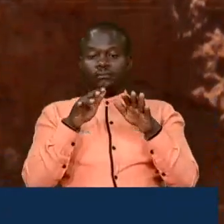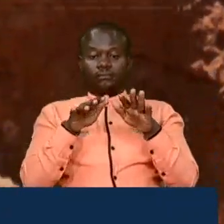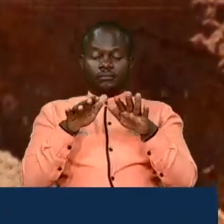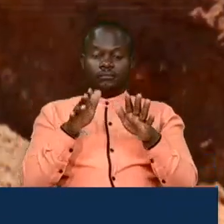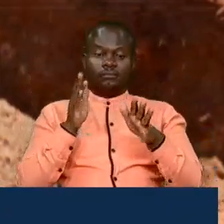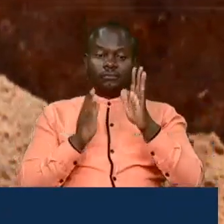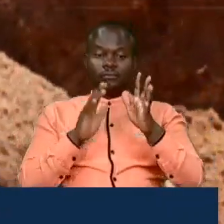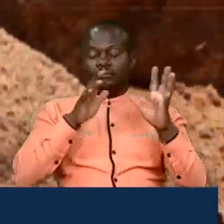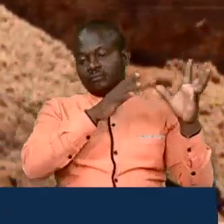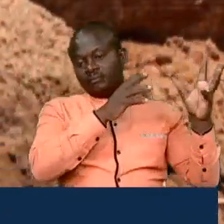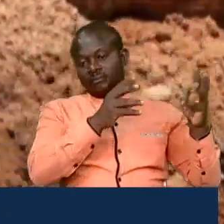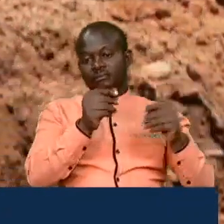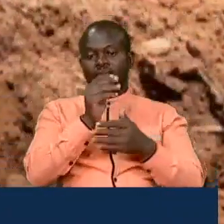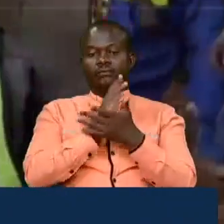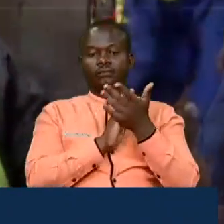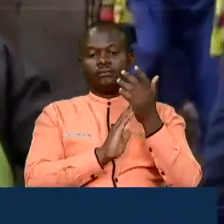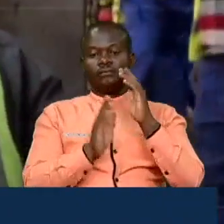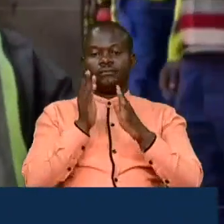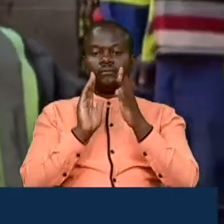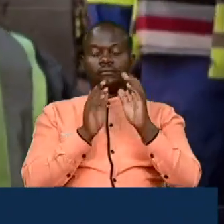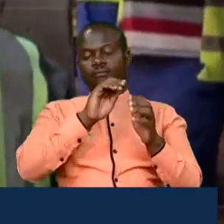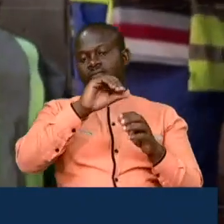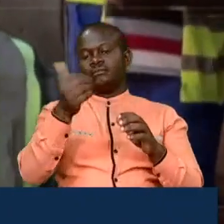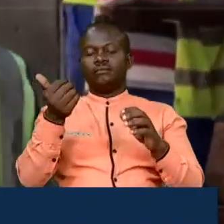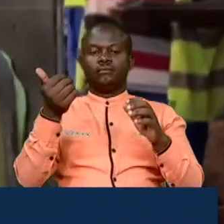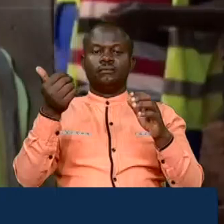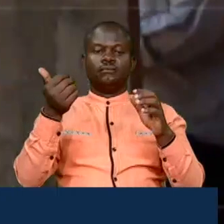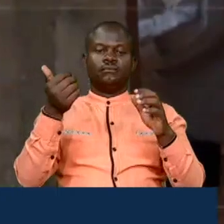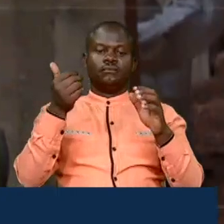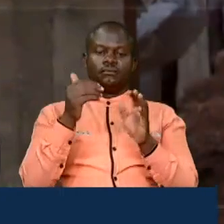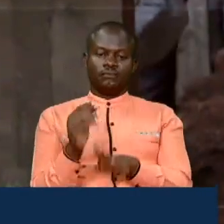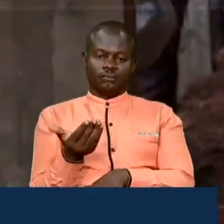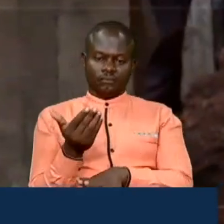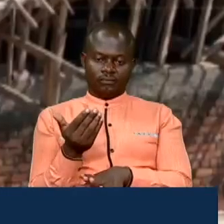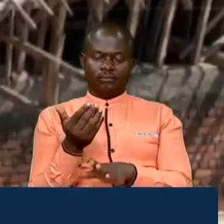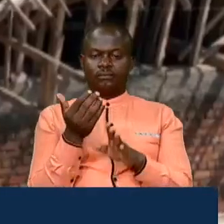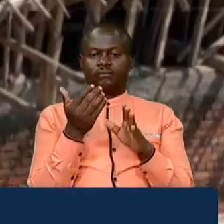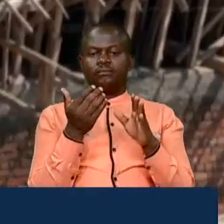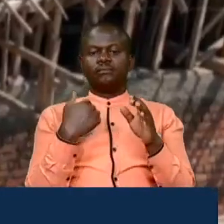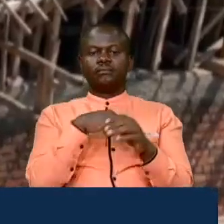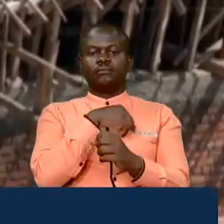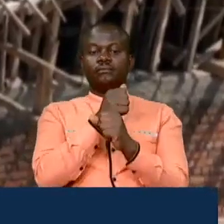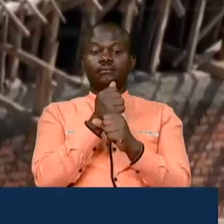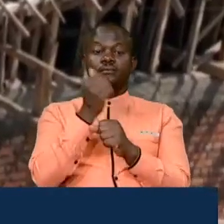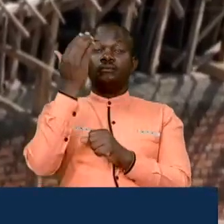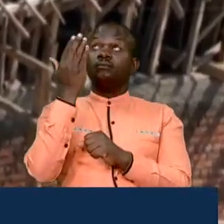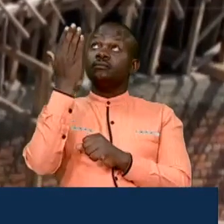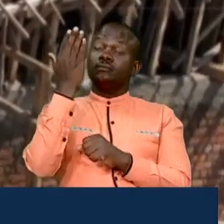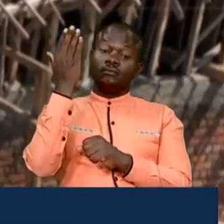gitanga kiramanutse bamwe turirukanka abandi kibabaho tubona kirabagwiriye bo twarimo dukora hejuru